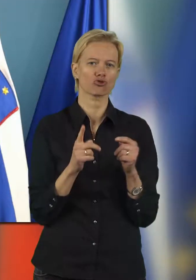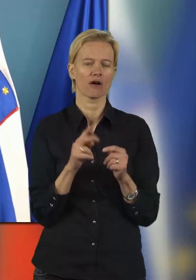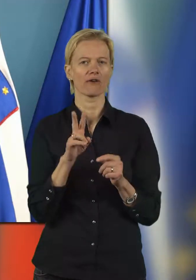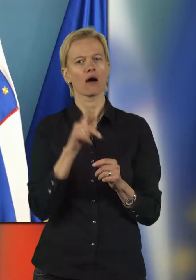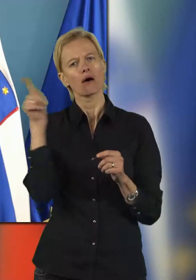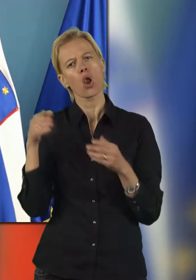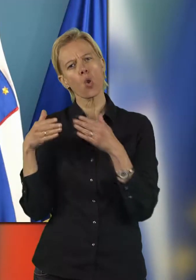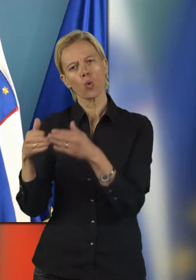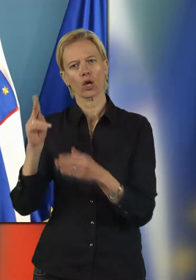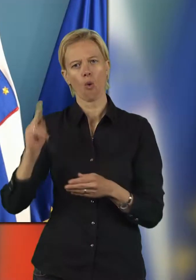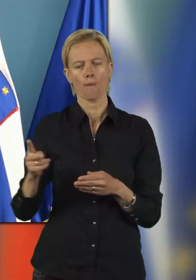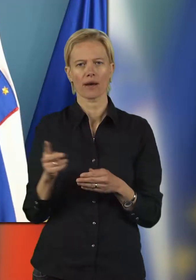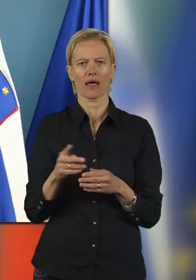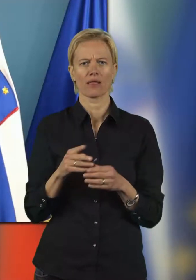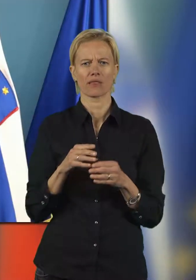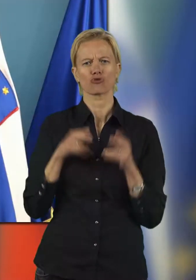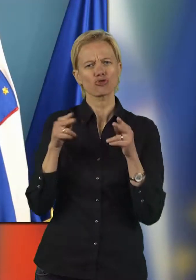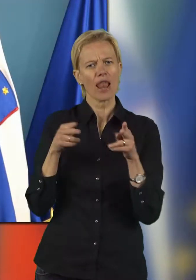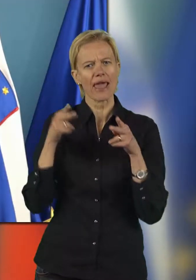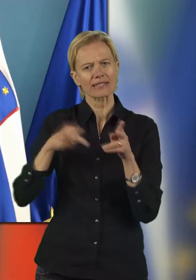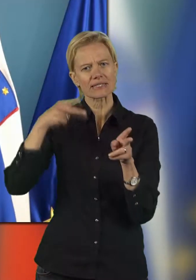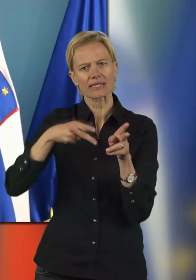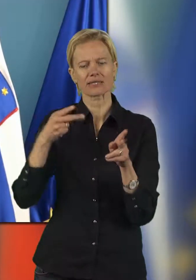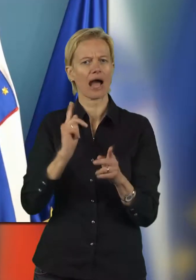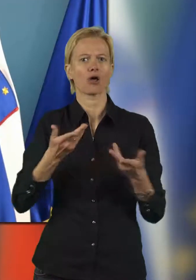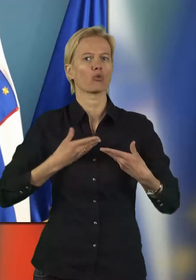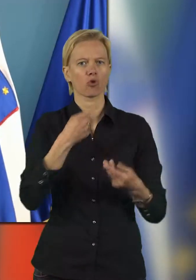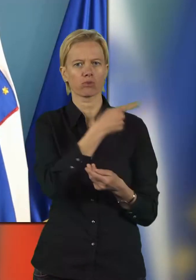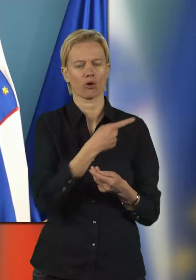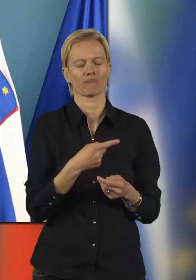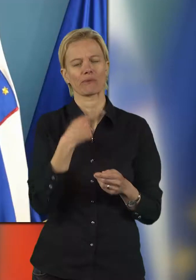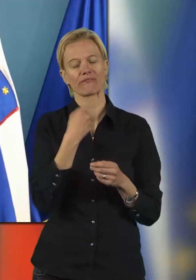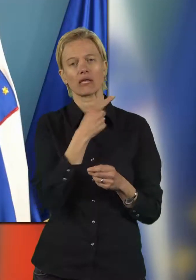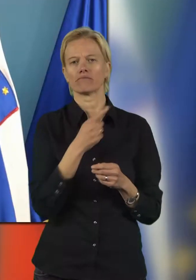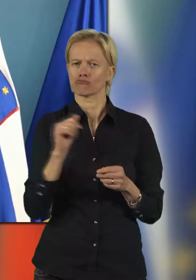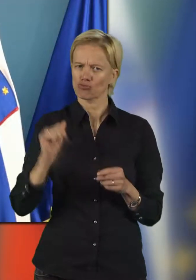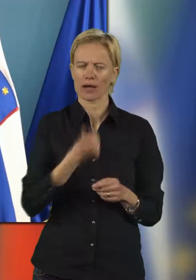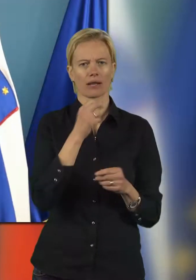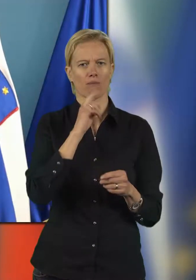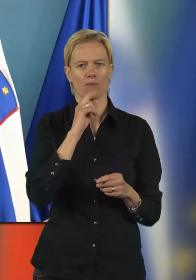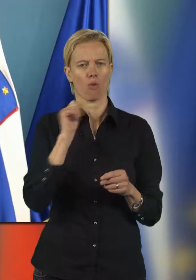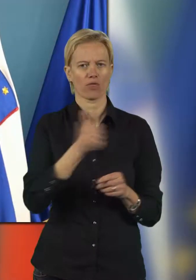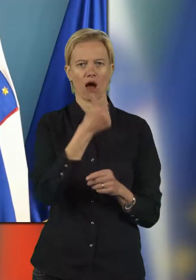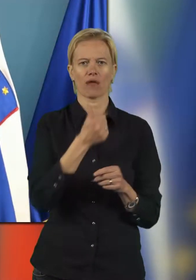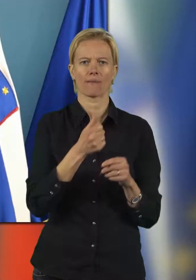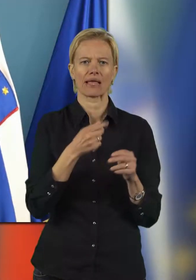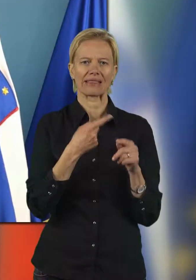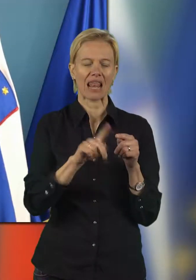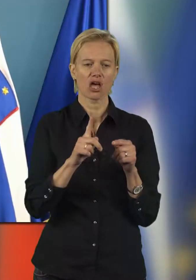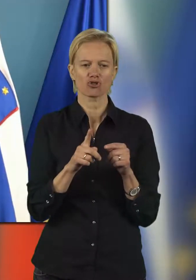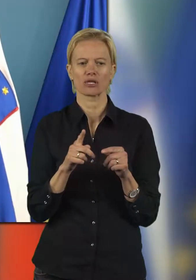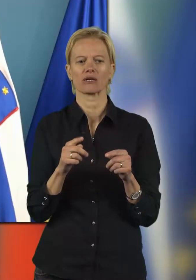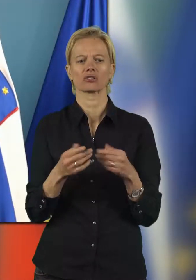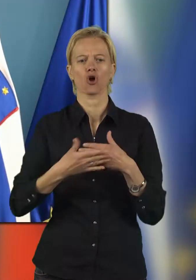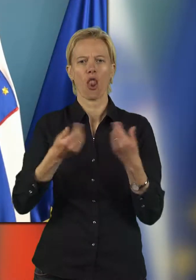delež v Luki Koper, na sami železnici, kaj dobijo? Deležev, še enkrat ponavljam, deležev v Luki